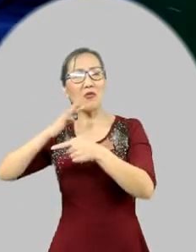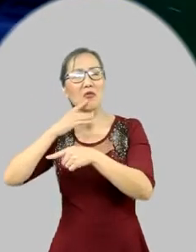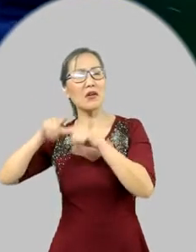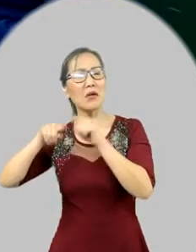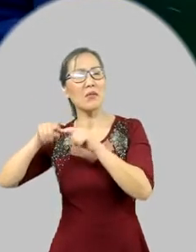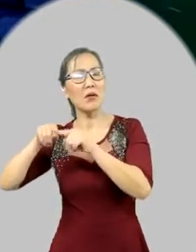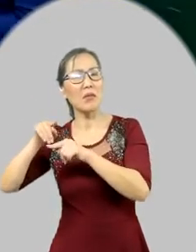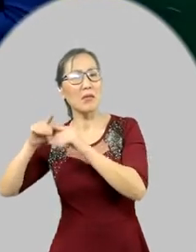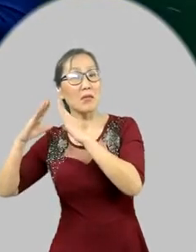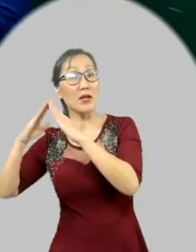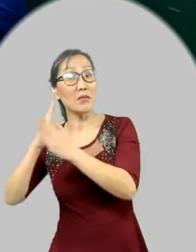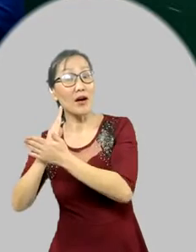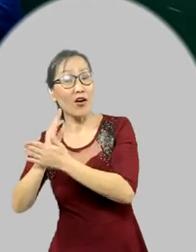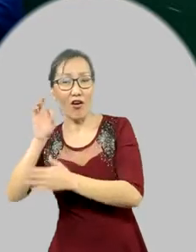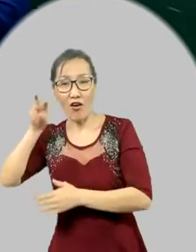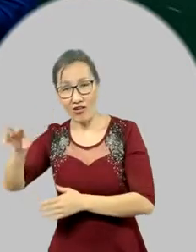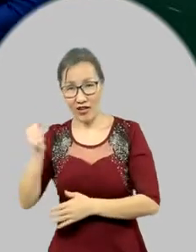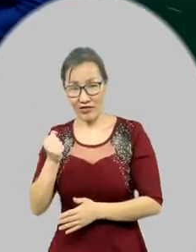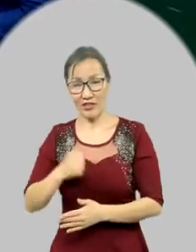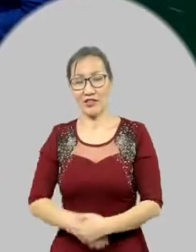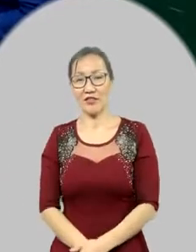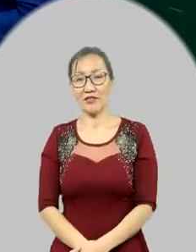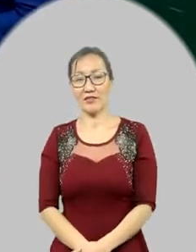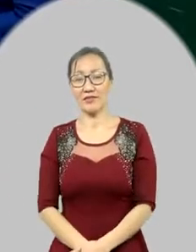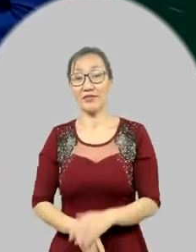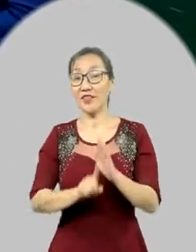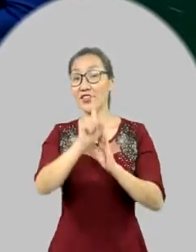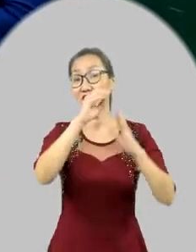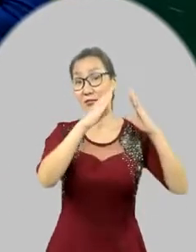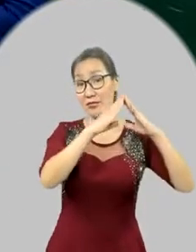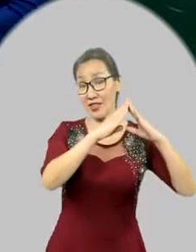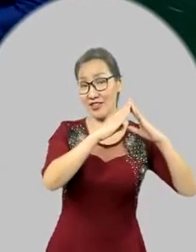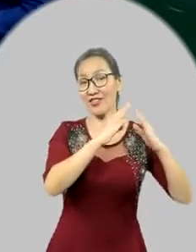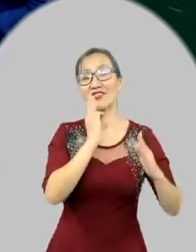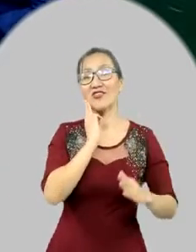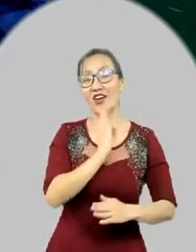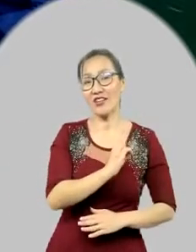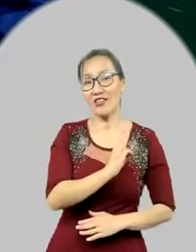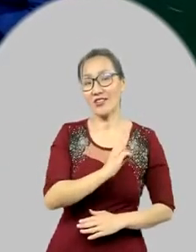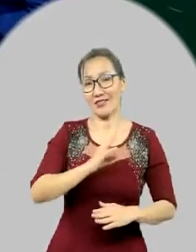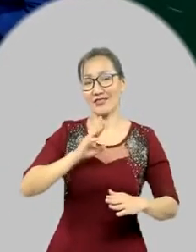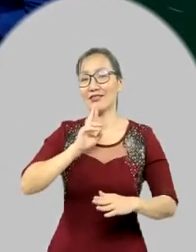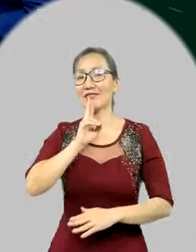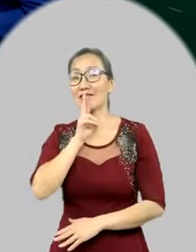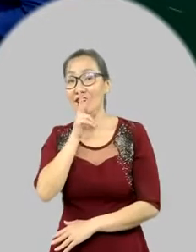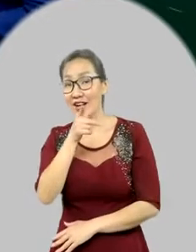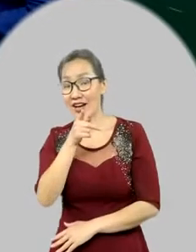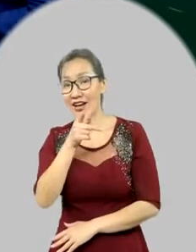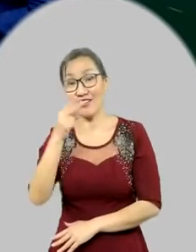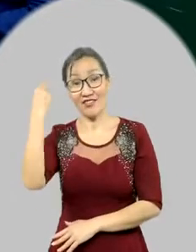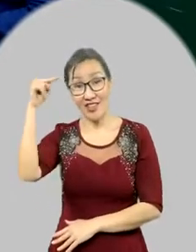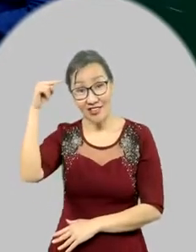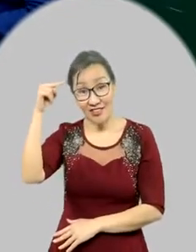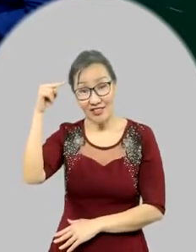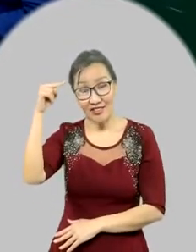байгааг олцгоё. За ажиглаарай. Эхний байшин шар, ягаан,